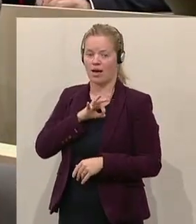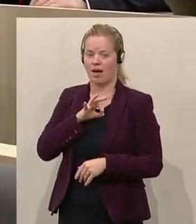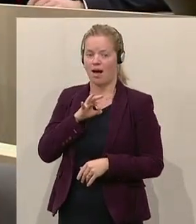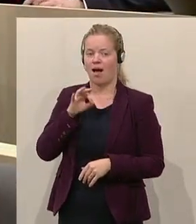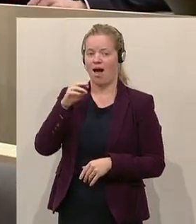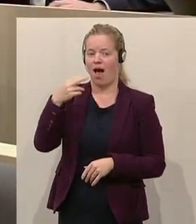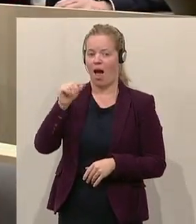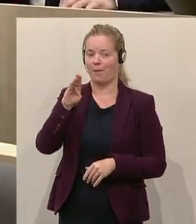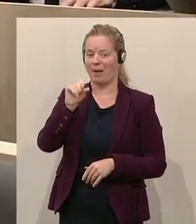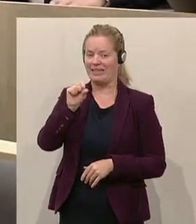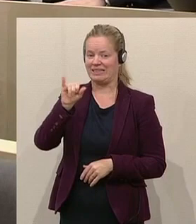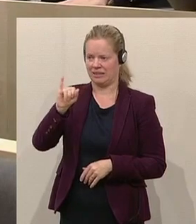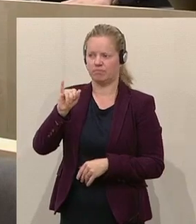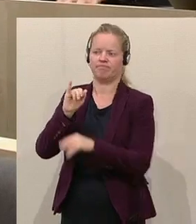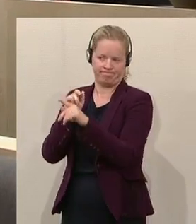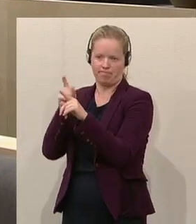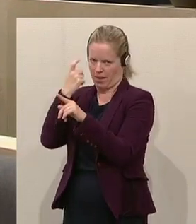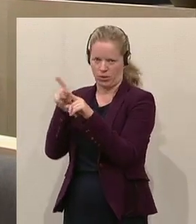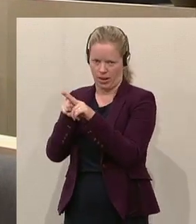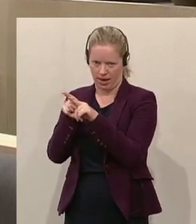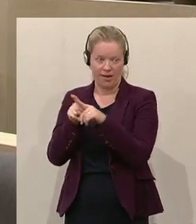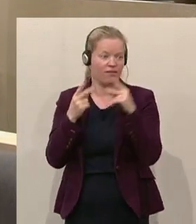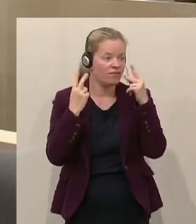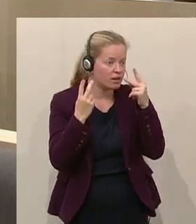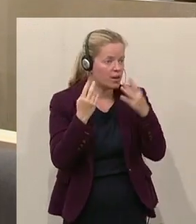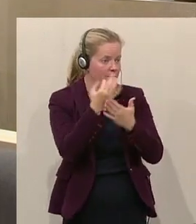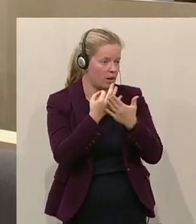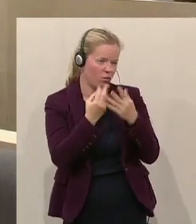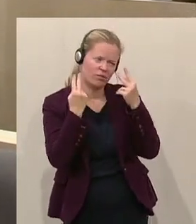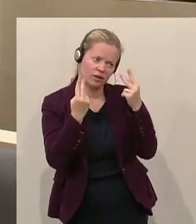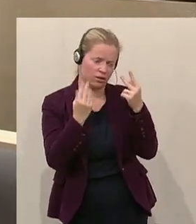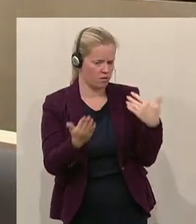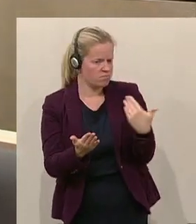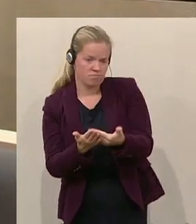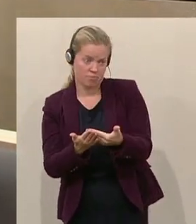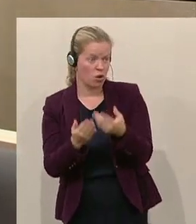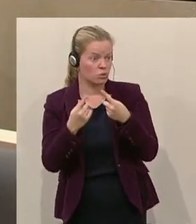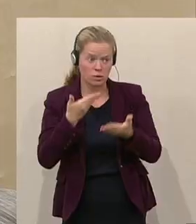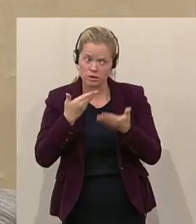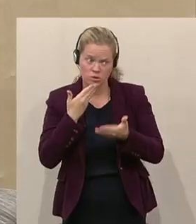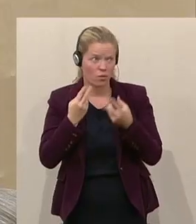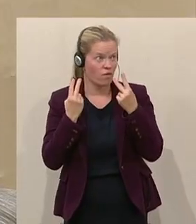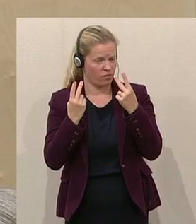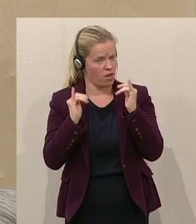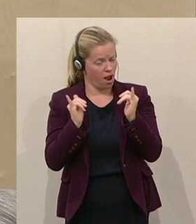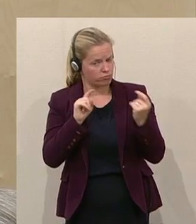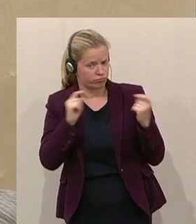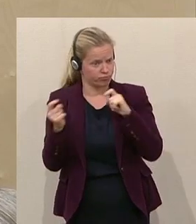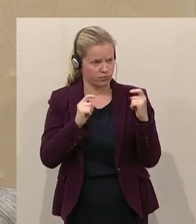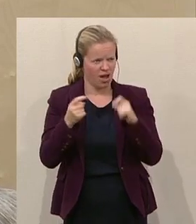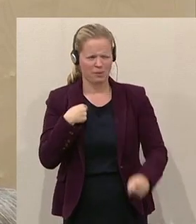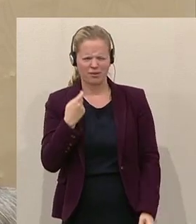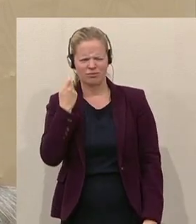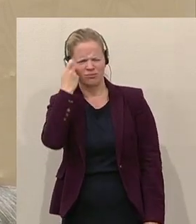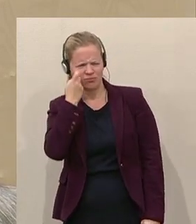dass Sie das Thema Bildung, das so wichtige Thema Bildung, aufs Tapet gebracht haben. Das ist es immer wert, diskutiert zu werden. Da bin ich völlig Ihrer Meinung. Ich wundere mich nur dann, dass Sie